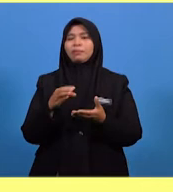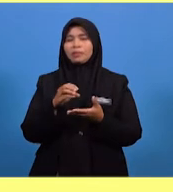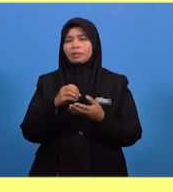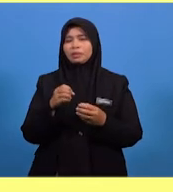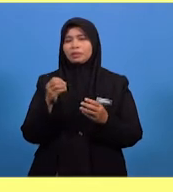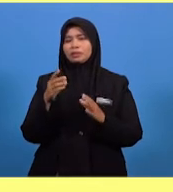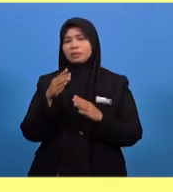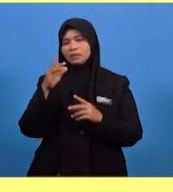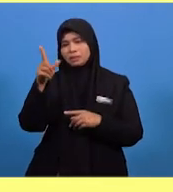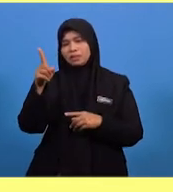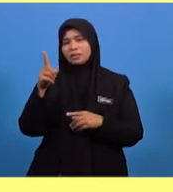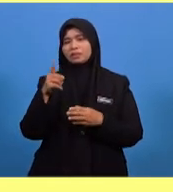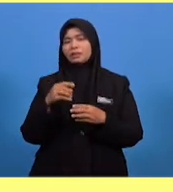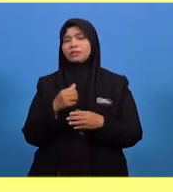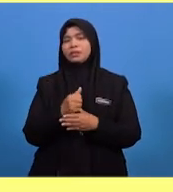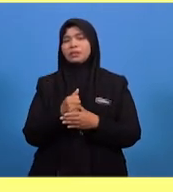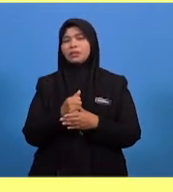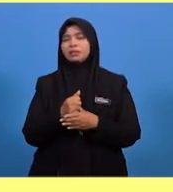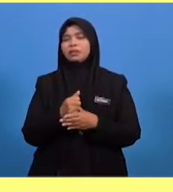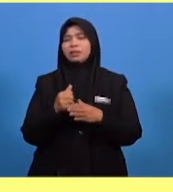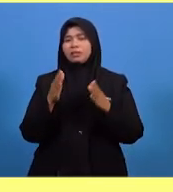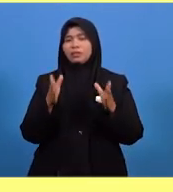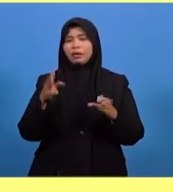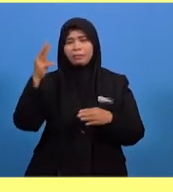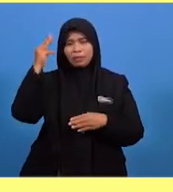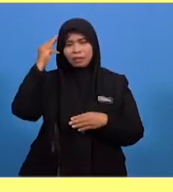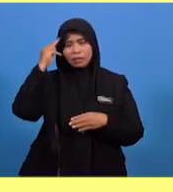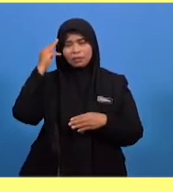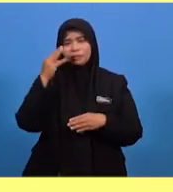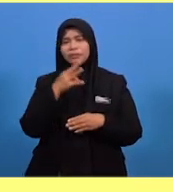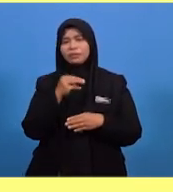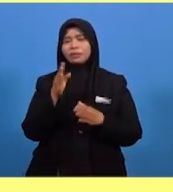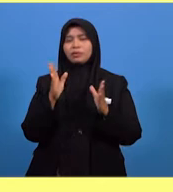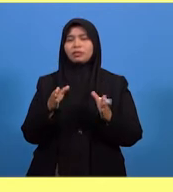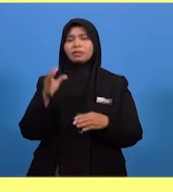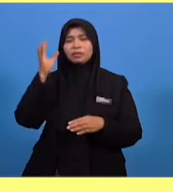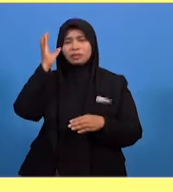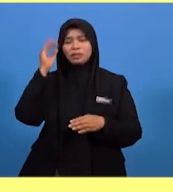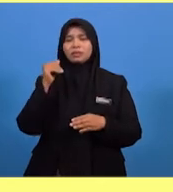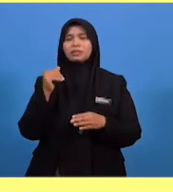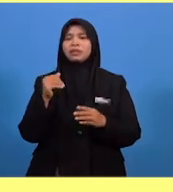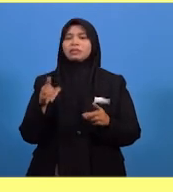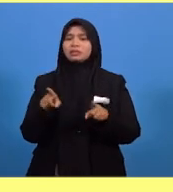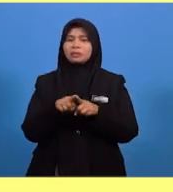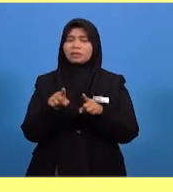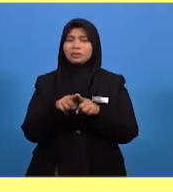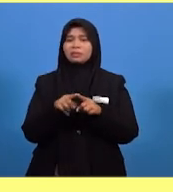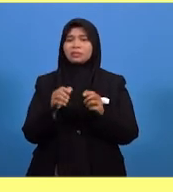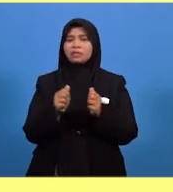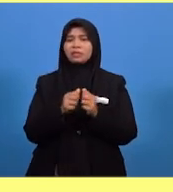Sandy Pacman atau saudc dengan orang Cina yang bersubahat dengan tentu